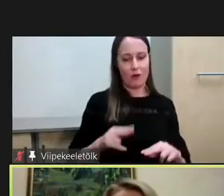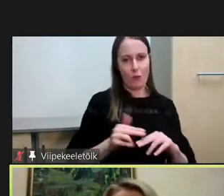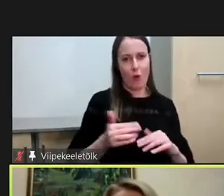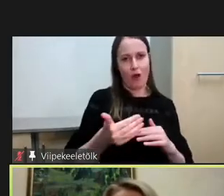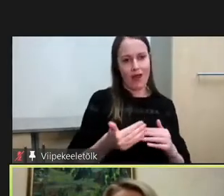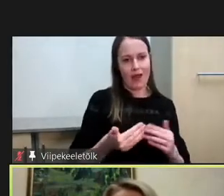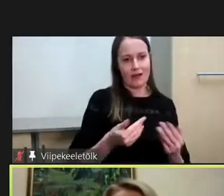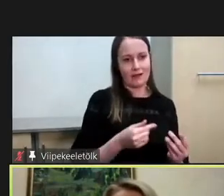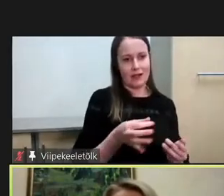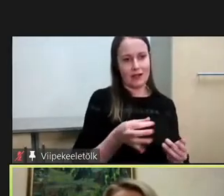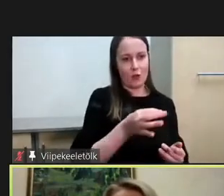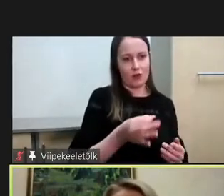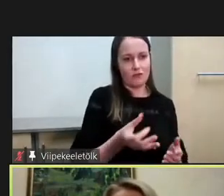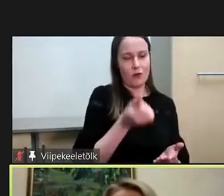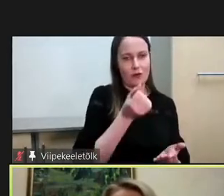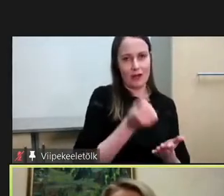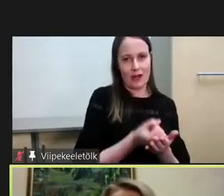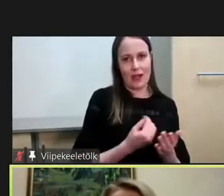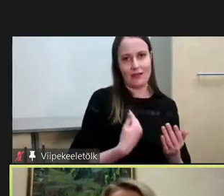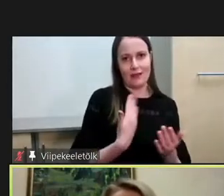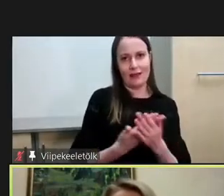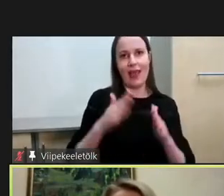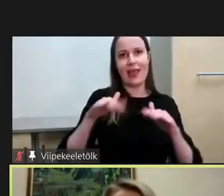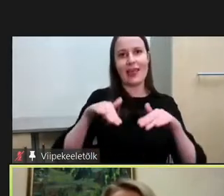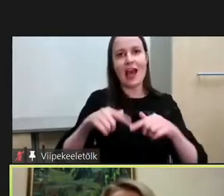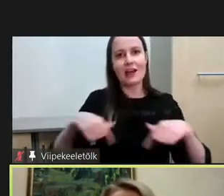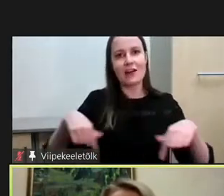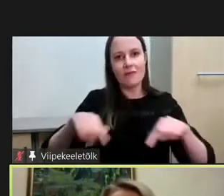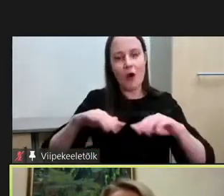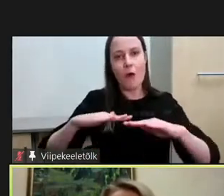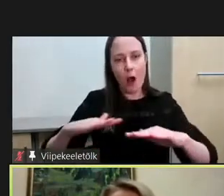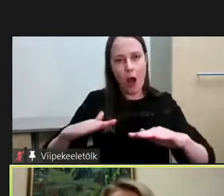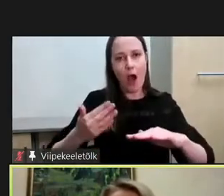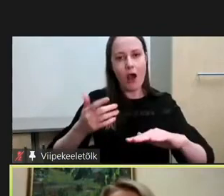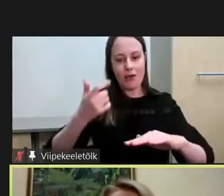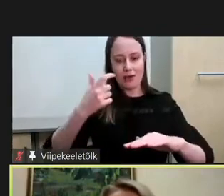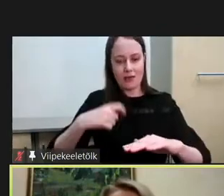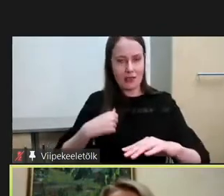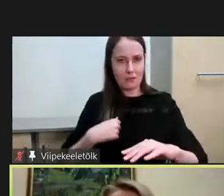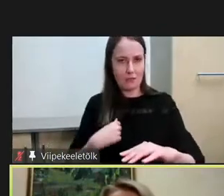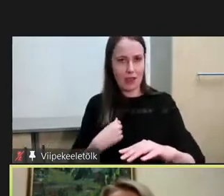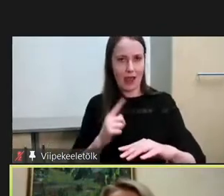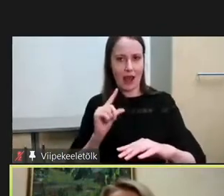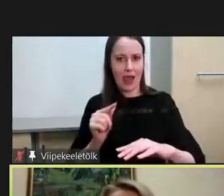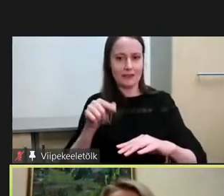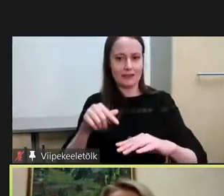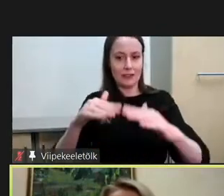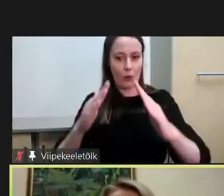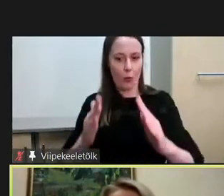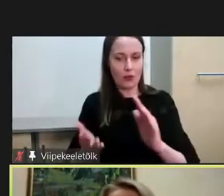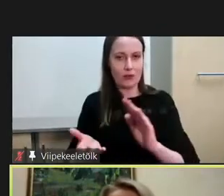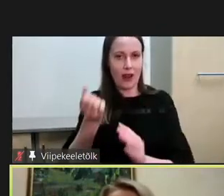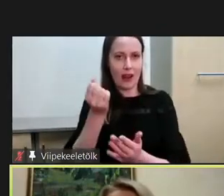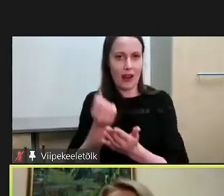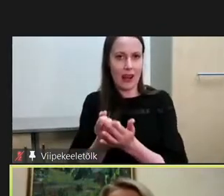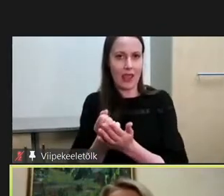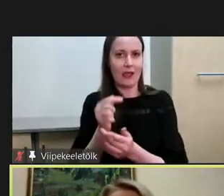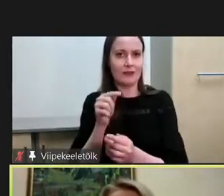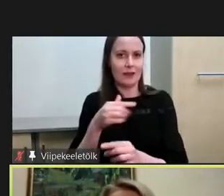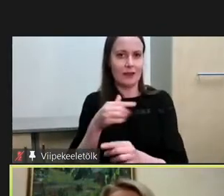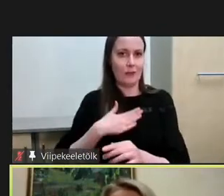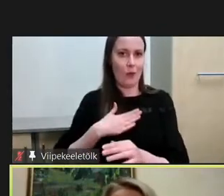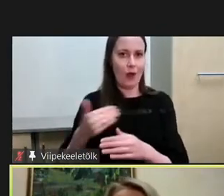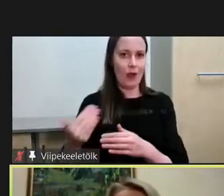siit alustada, näiteks olete Järvamaa inimene ja pöörduda Järvamaa kotta ja leida siis endale ühe kohaliku ühingu, kui teil